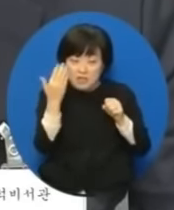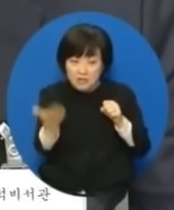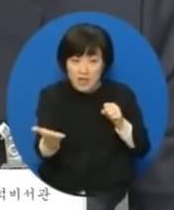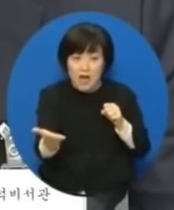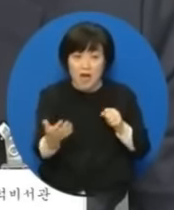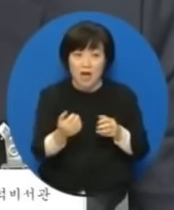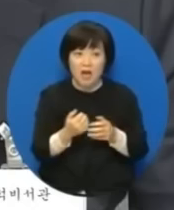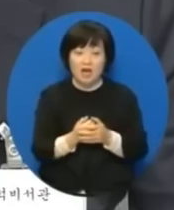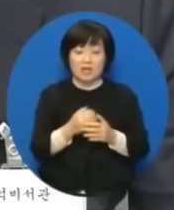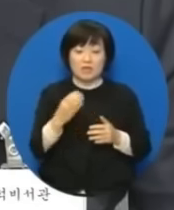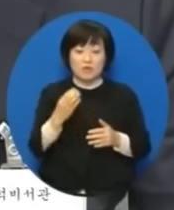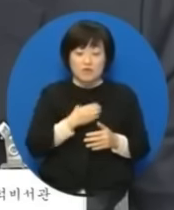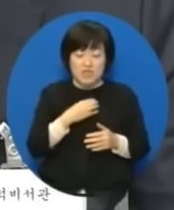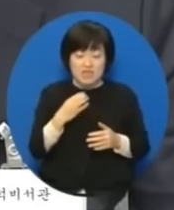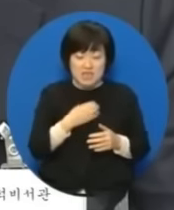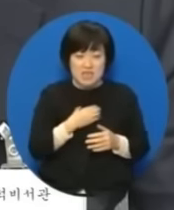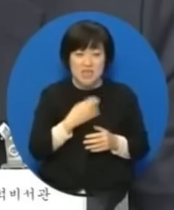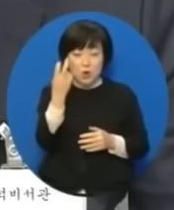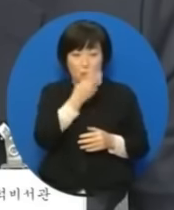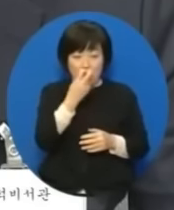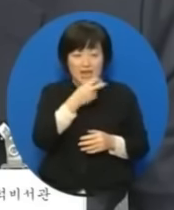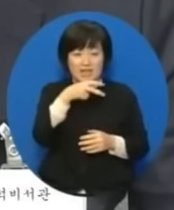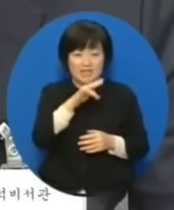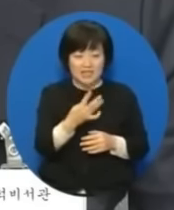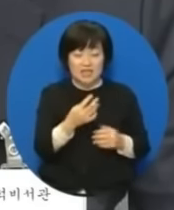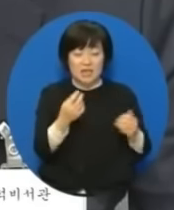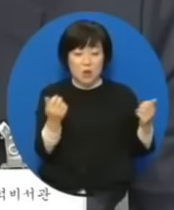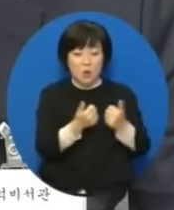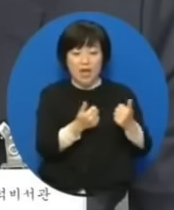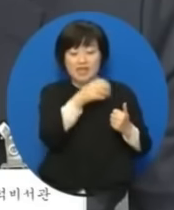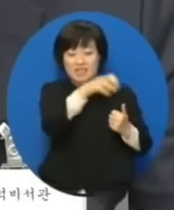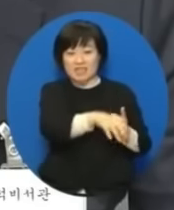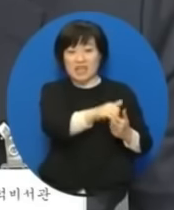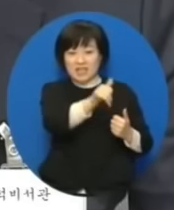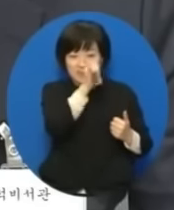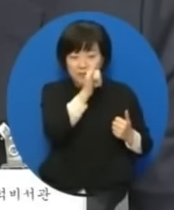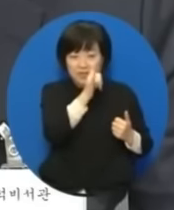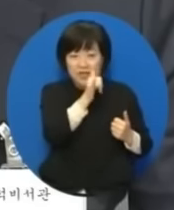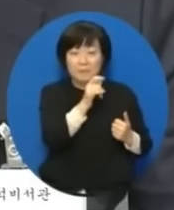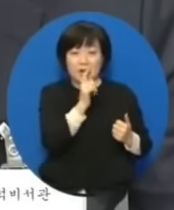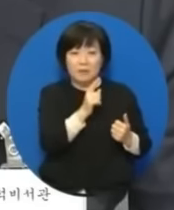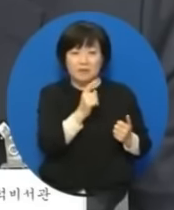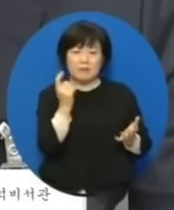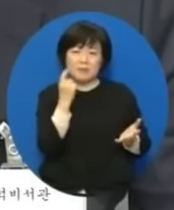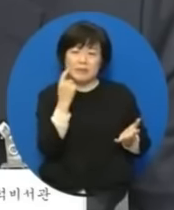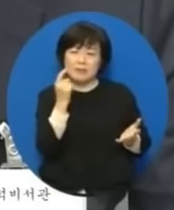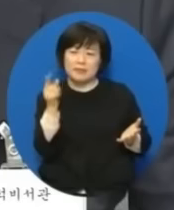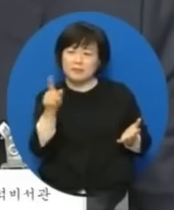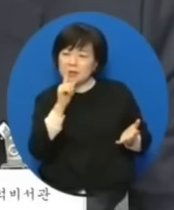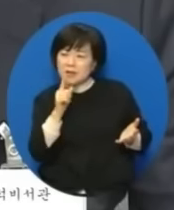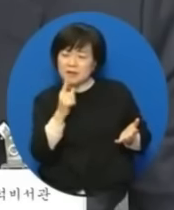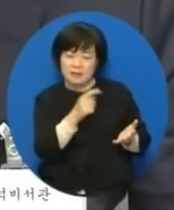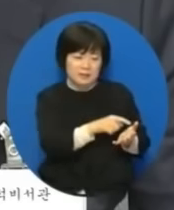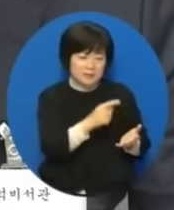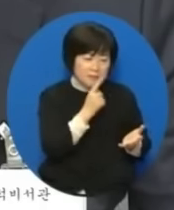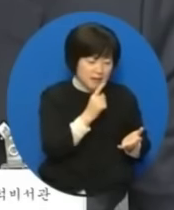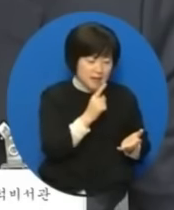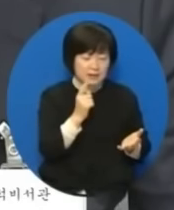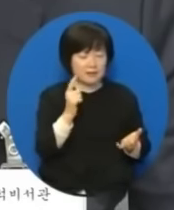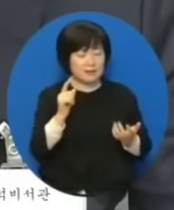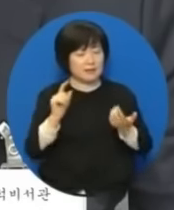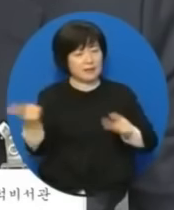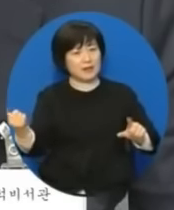질문에 위기관리실 회의실에 계신다고 합니다. 그러면 이런 거짓말이 양자가 틀립니다. 10시 30분에